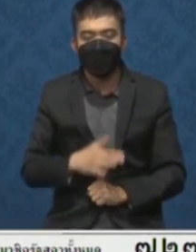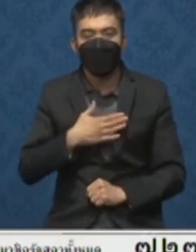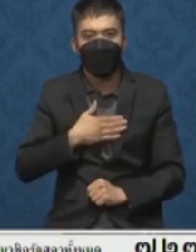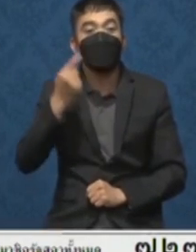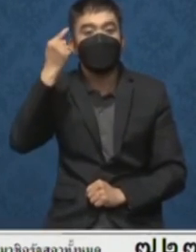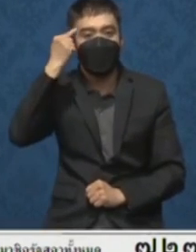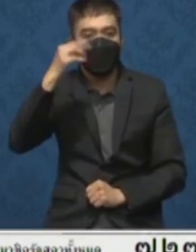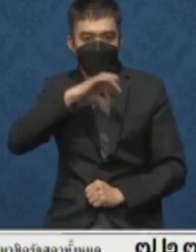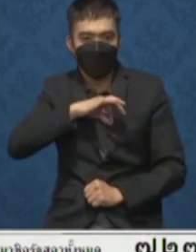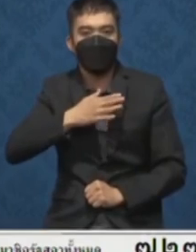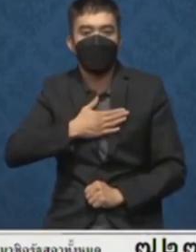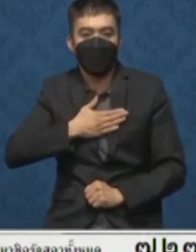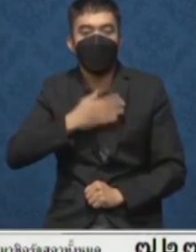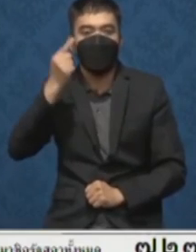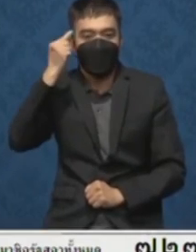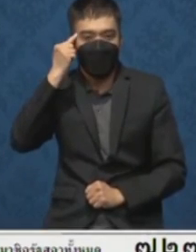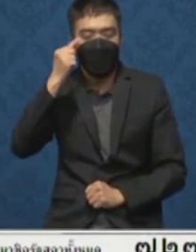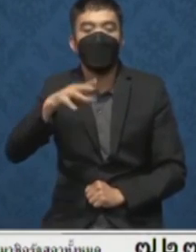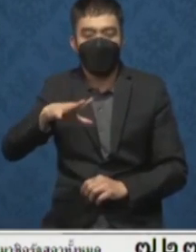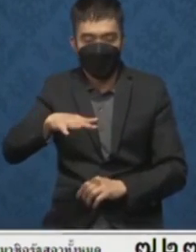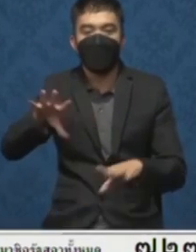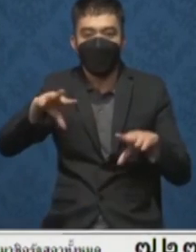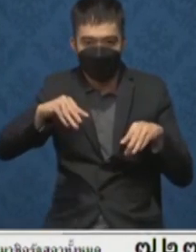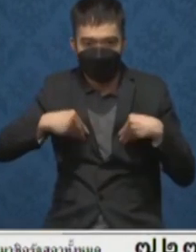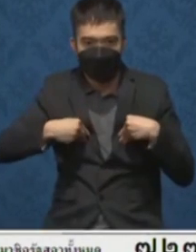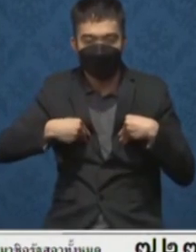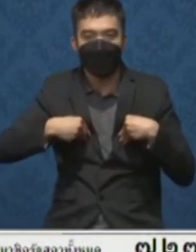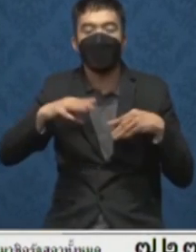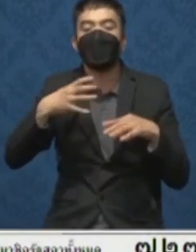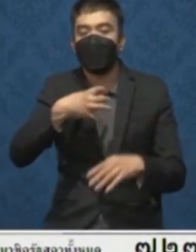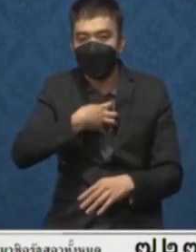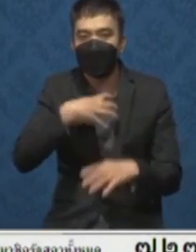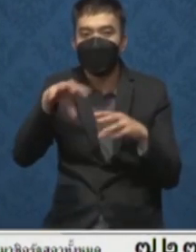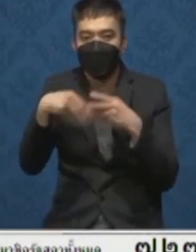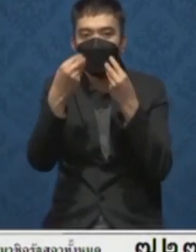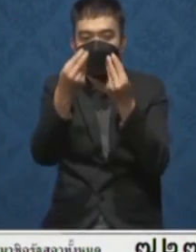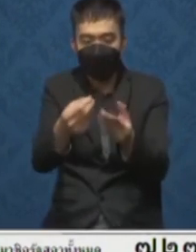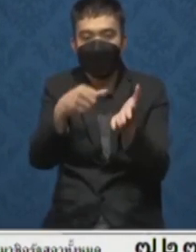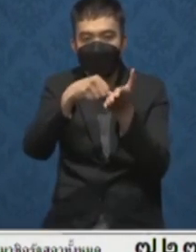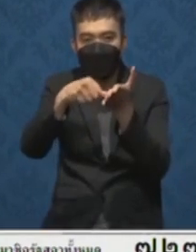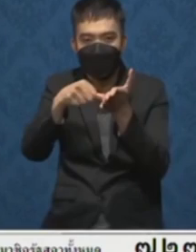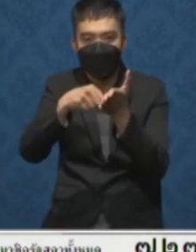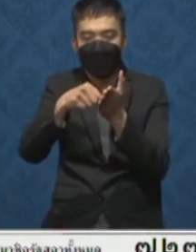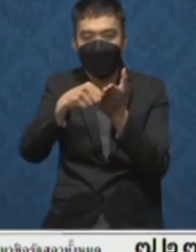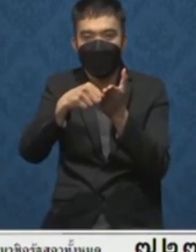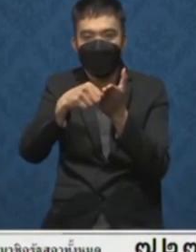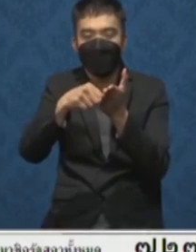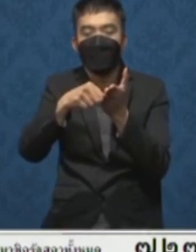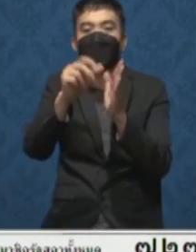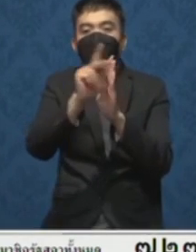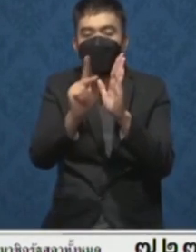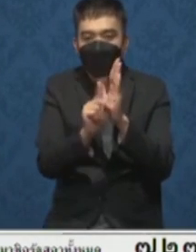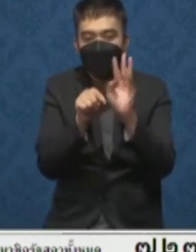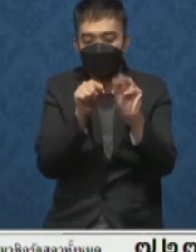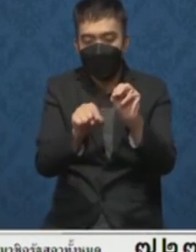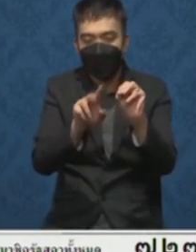่าผมเหยชอบที่จะให้มีการแก้ไขมาตรา 27